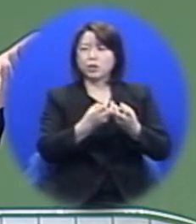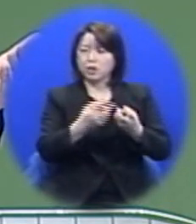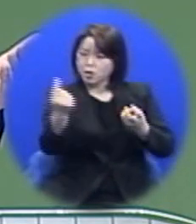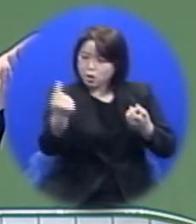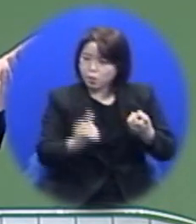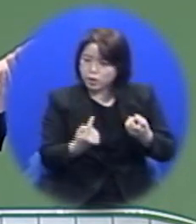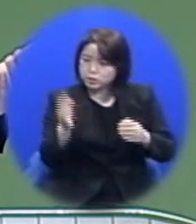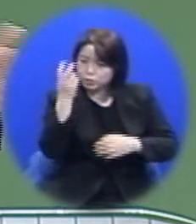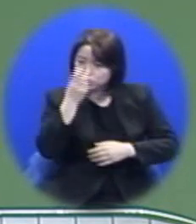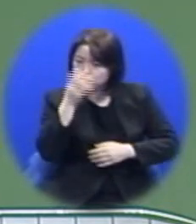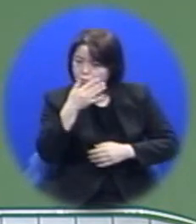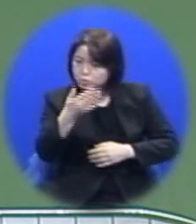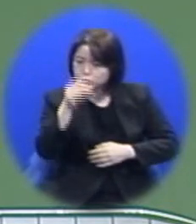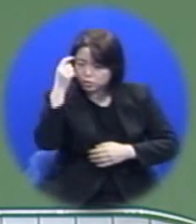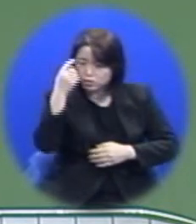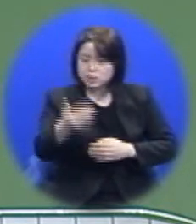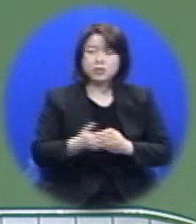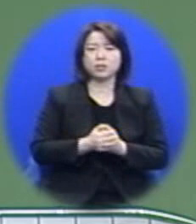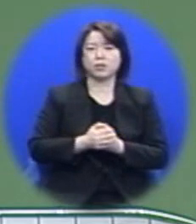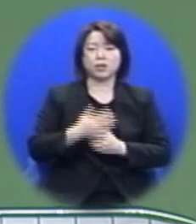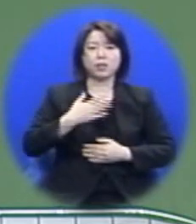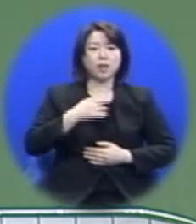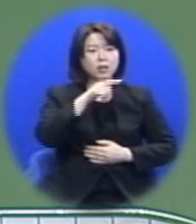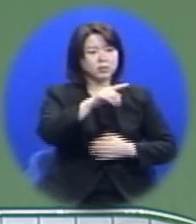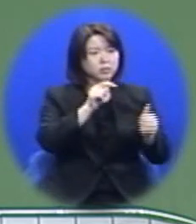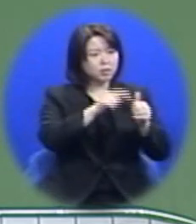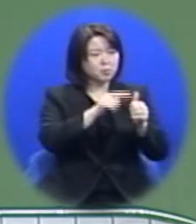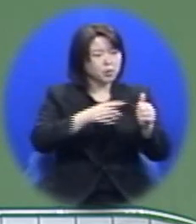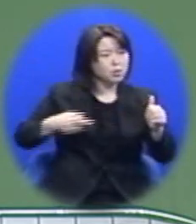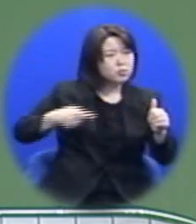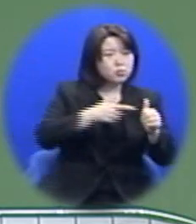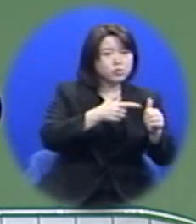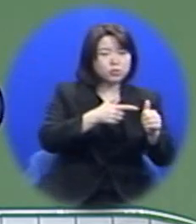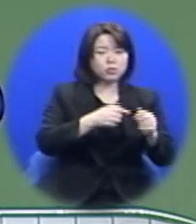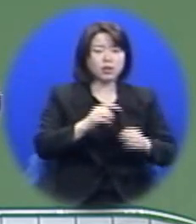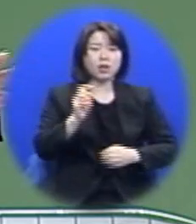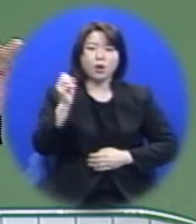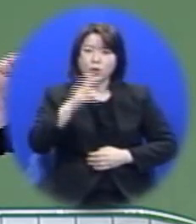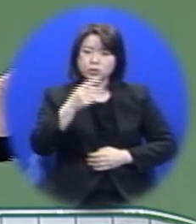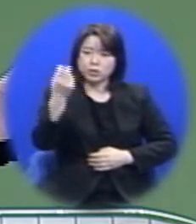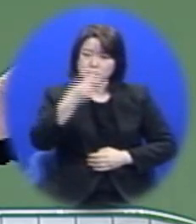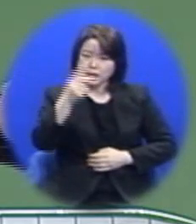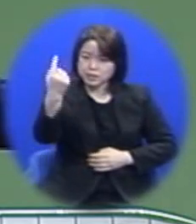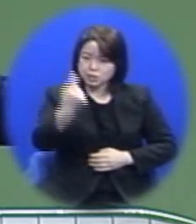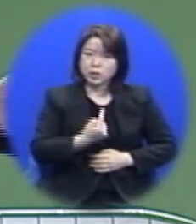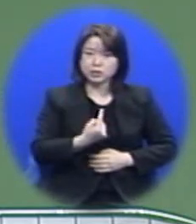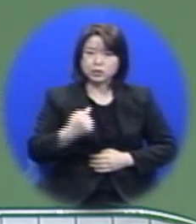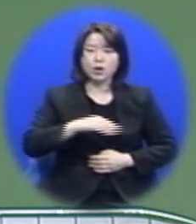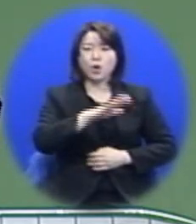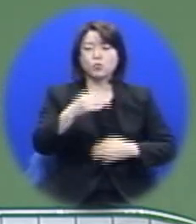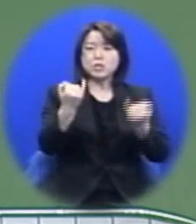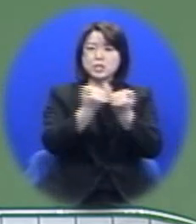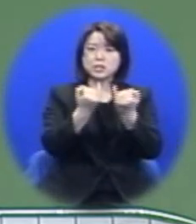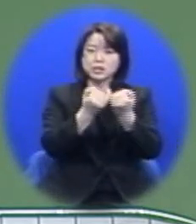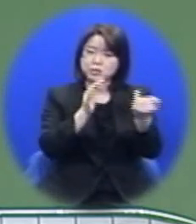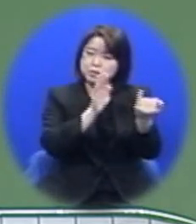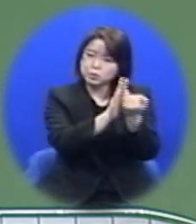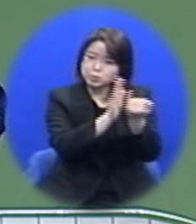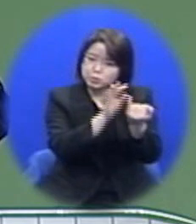수 있나? 우리는 그 남편을 죽였는데 저들은 어떻게 와서 우리 족속의 여자들을 돕고